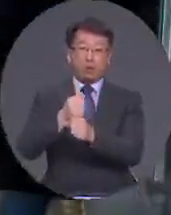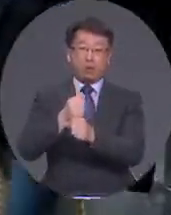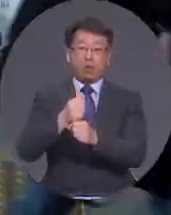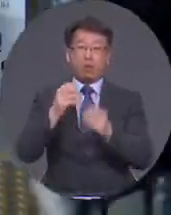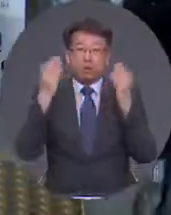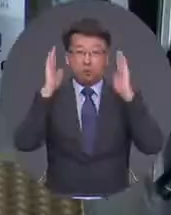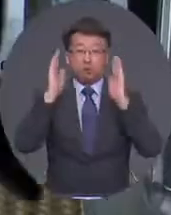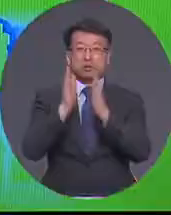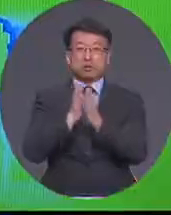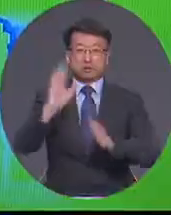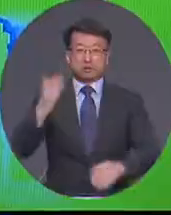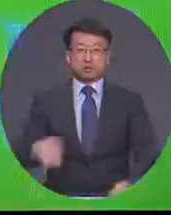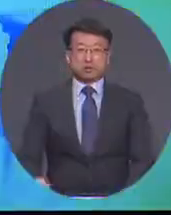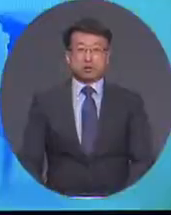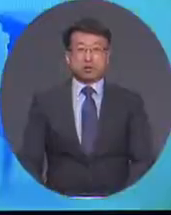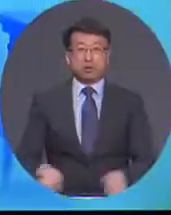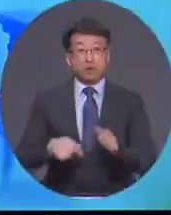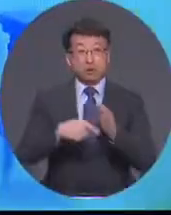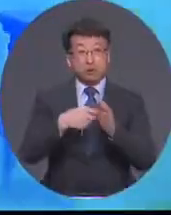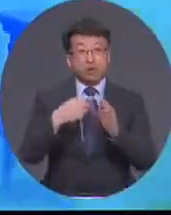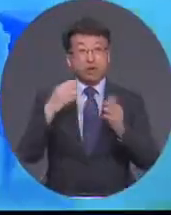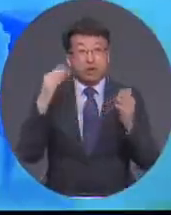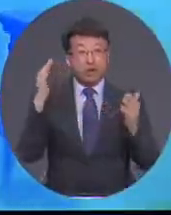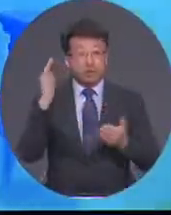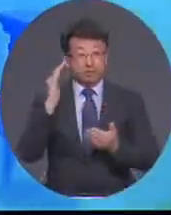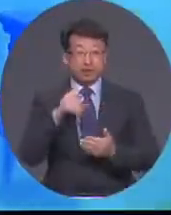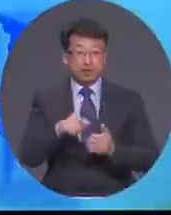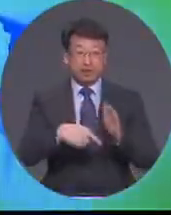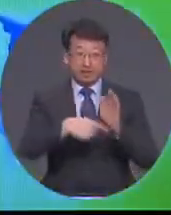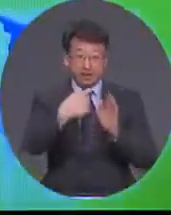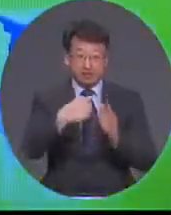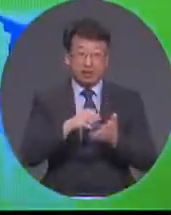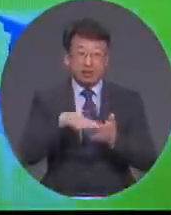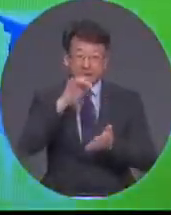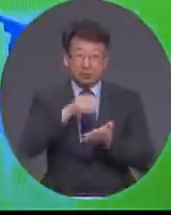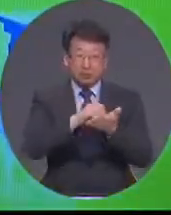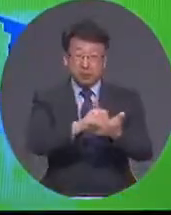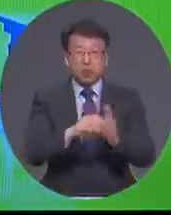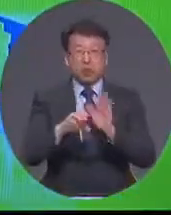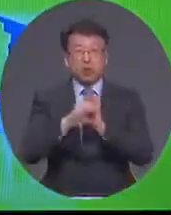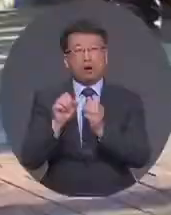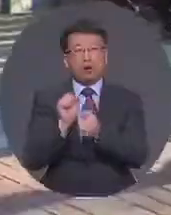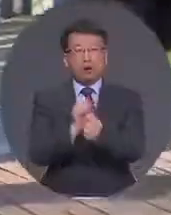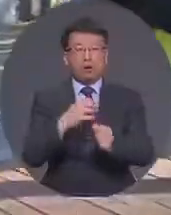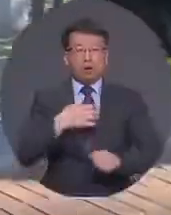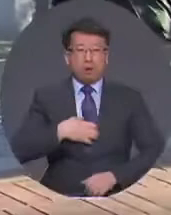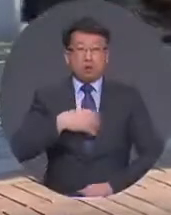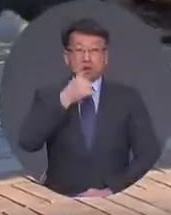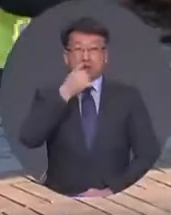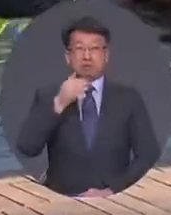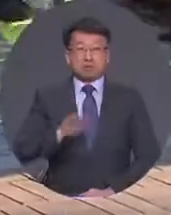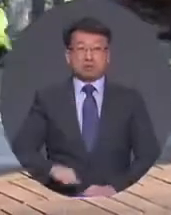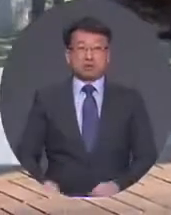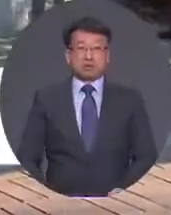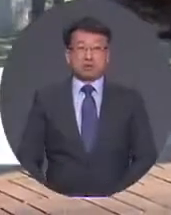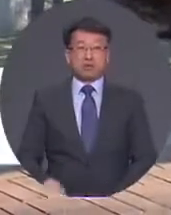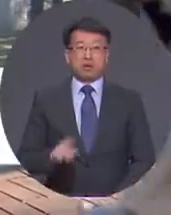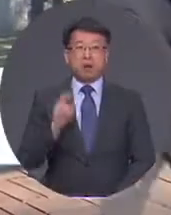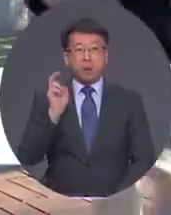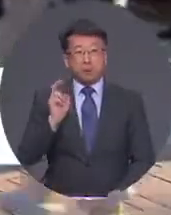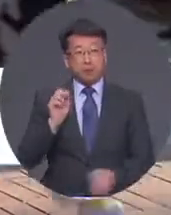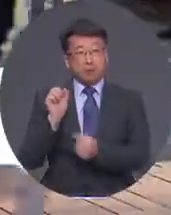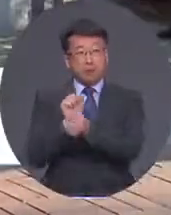첫날. 특히 초등학교 신입생을 둔 학부모는 코로나 감염을 우려하면서도 혹시라도 걸리면 안